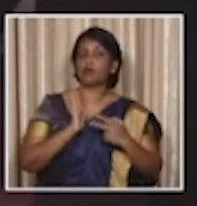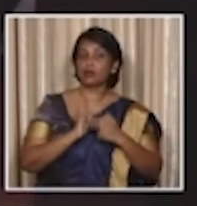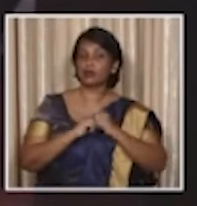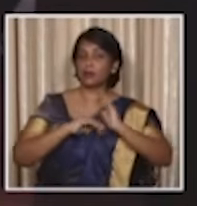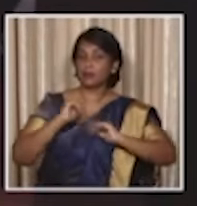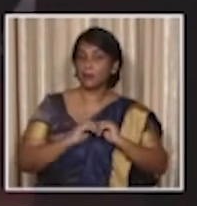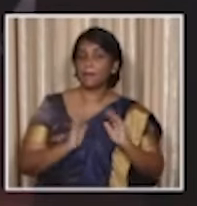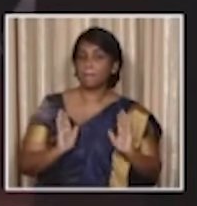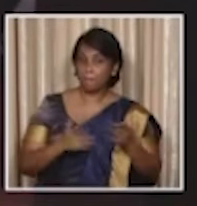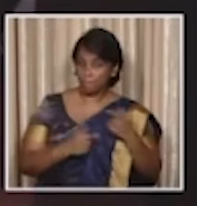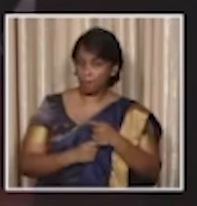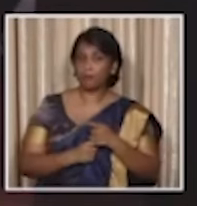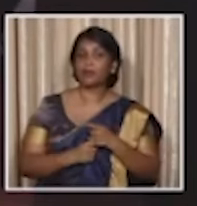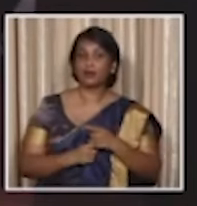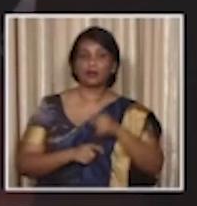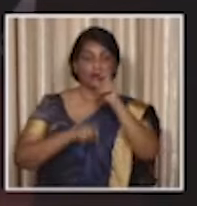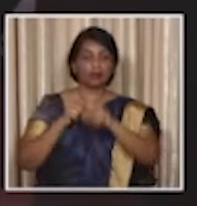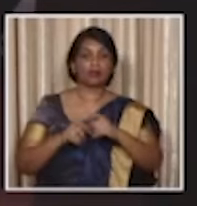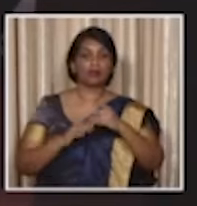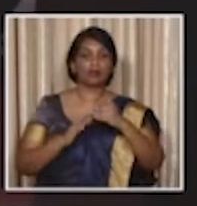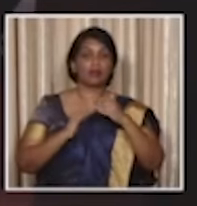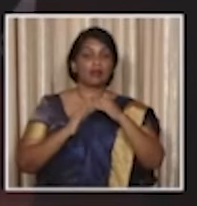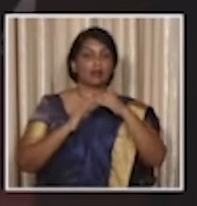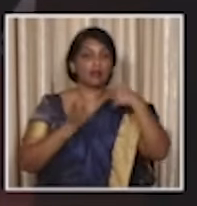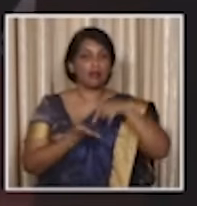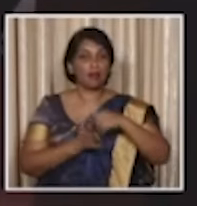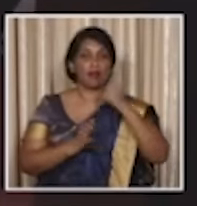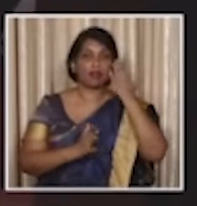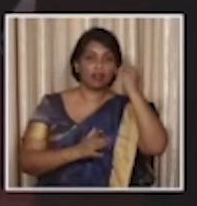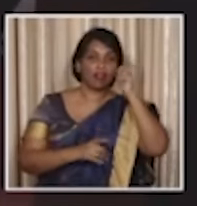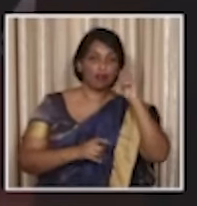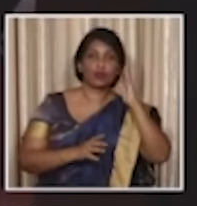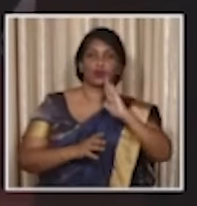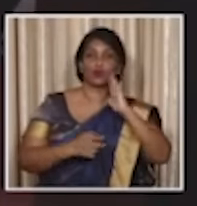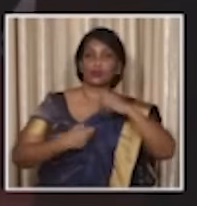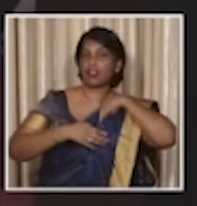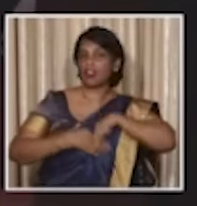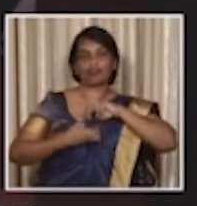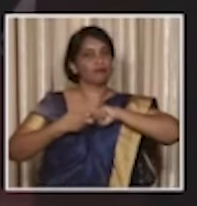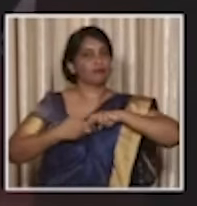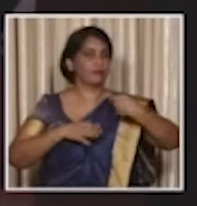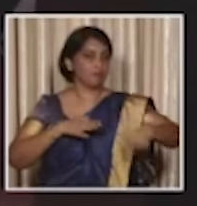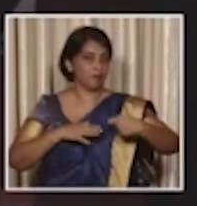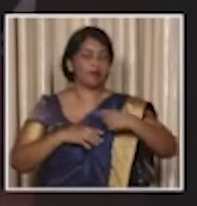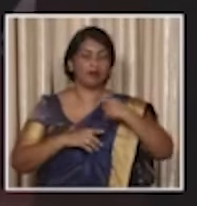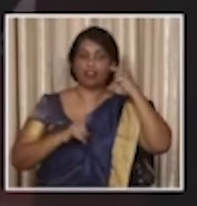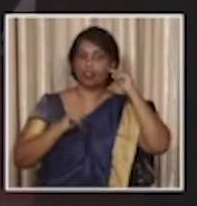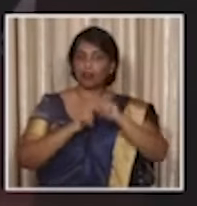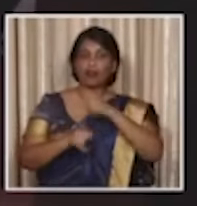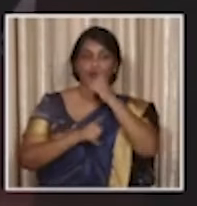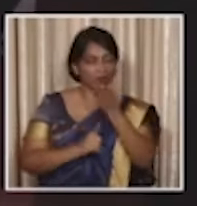ක්‍රියාත්මක කරනකොට මේ හදන්නේ ගමේ නගරේ කොල්ල කෙල්ල ලව්වල සුද්ධියන්ට යට ඇඳුම් මස්සන්නේ කියන කතා කියපු